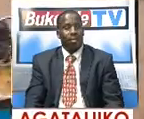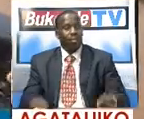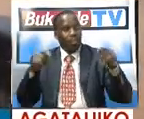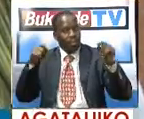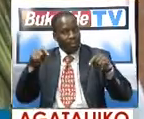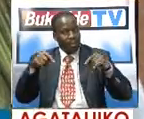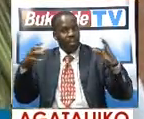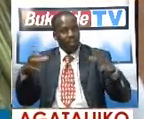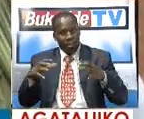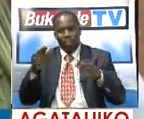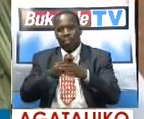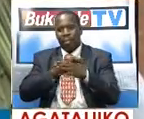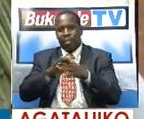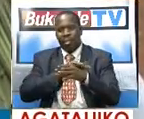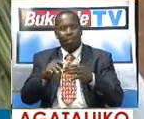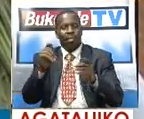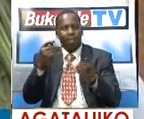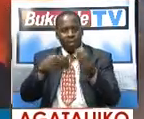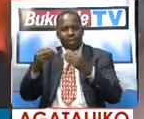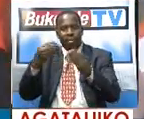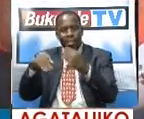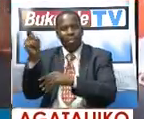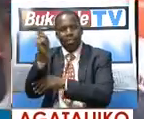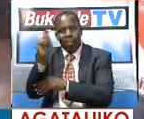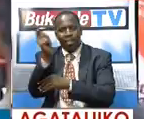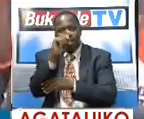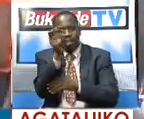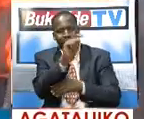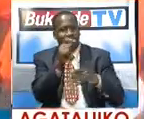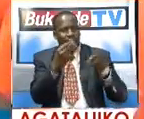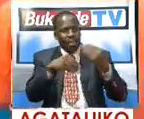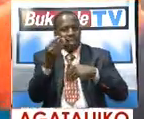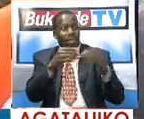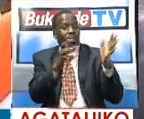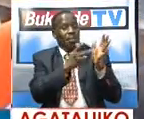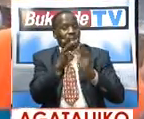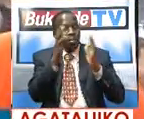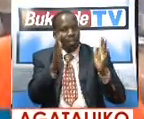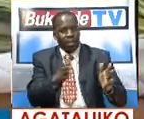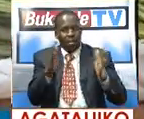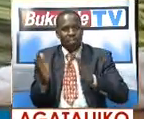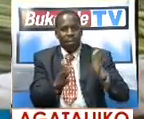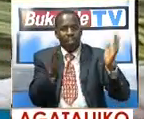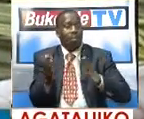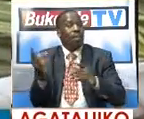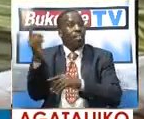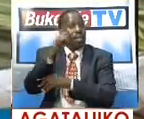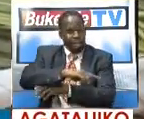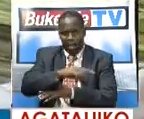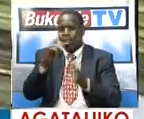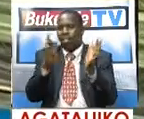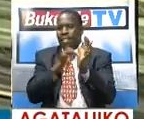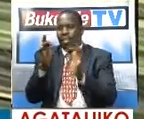Abatunzi b'amatabi mu kibuga wakati basibye mu ketalo nga baguza abakkiriza amatabi nga beetegekera okukuza olunaku Yesu lwe yayingira mu